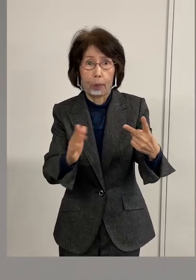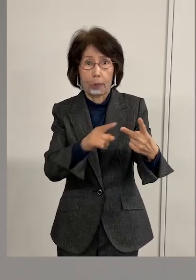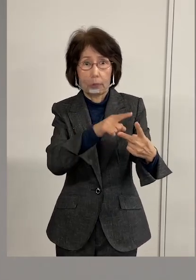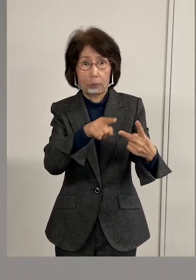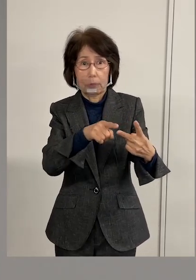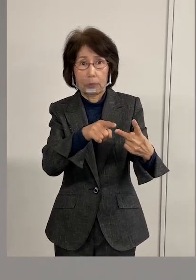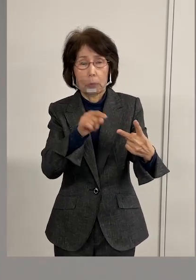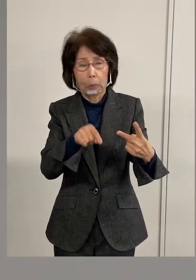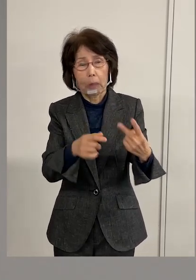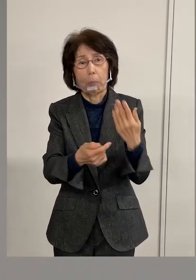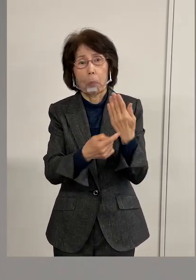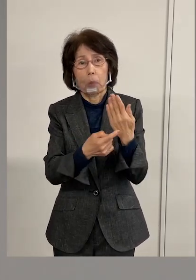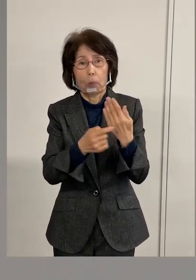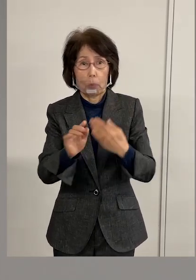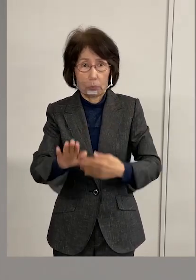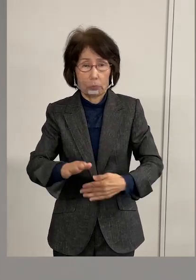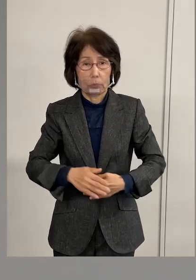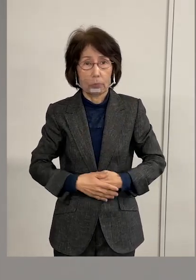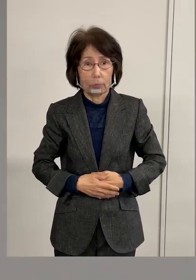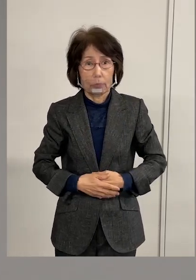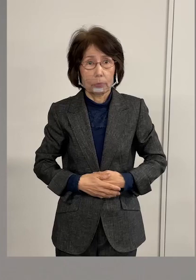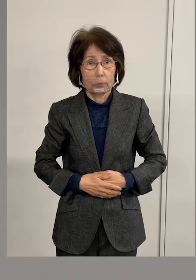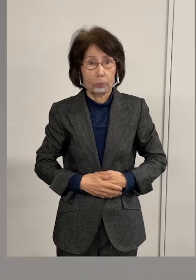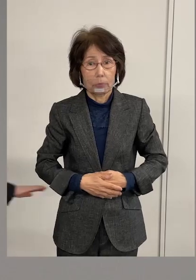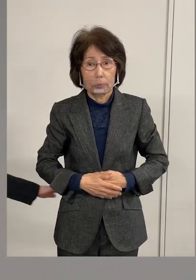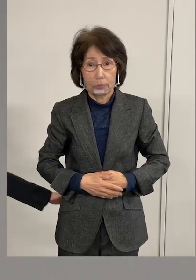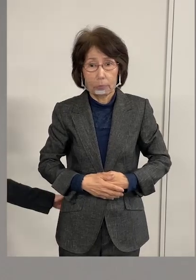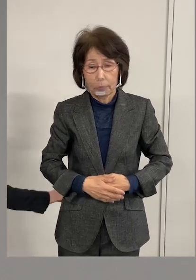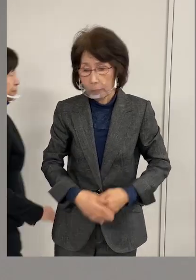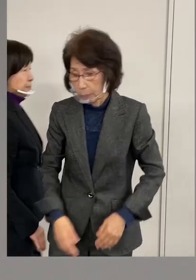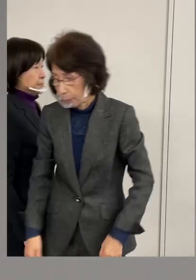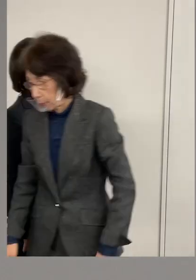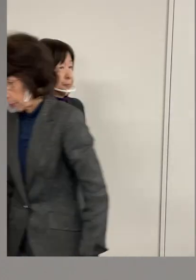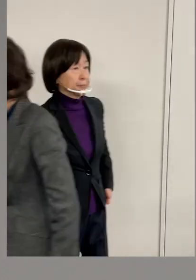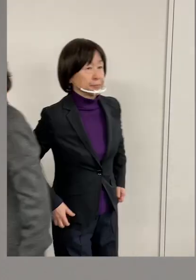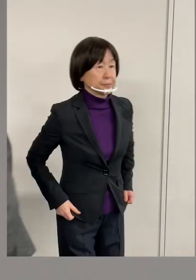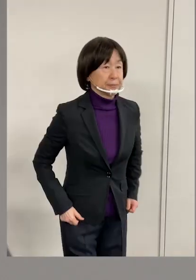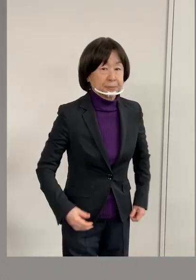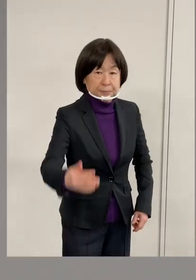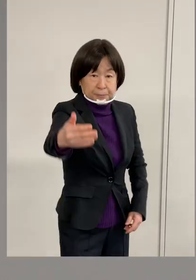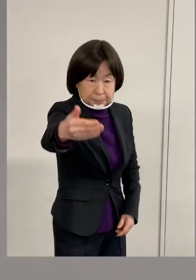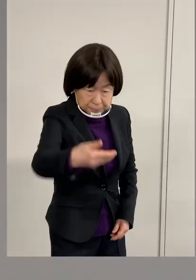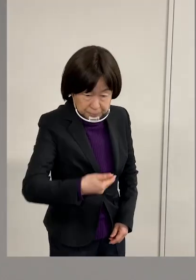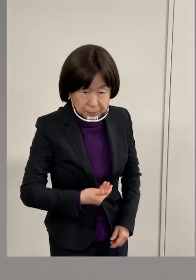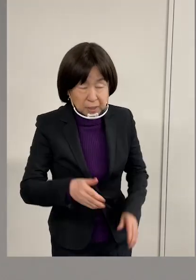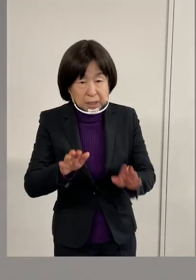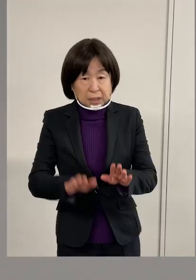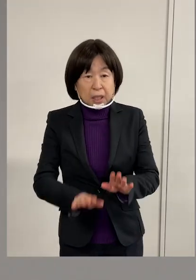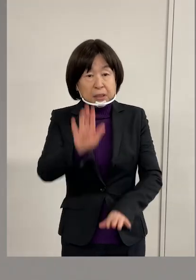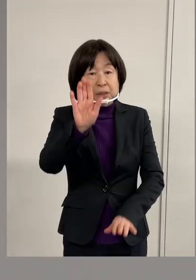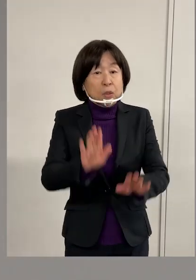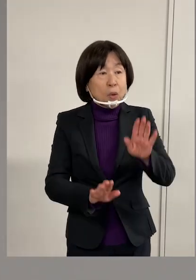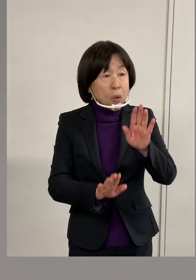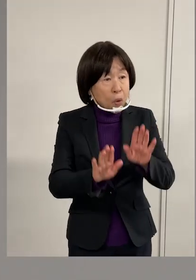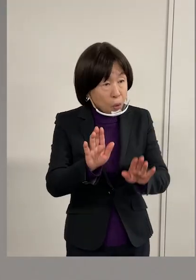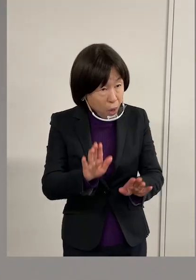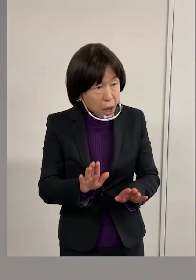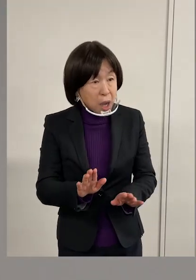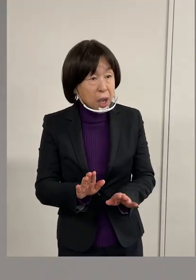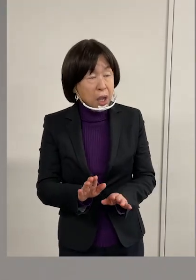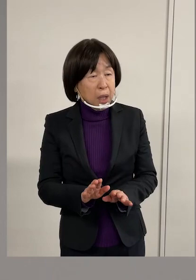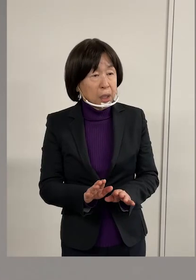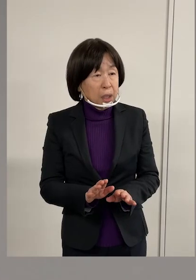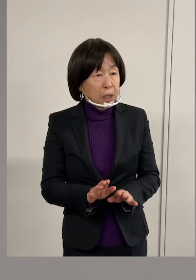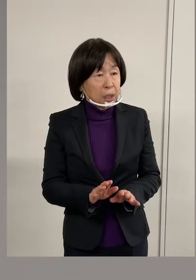います。 まあ、現状では、だから、用地確保云々よりも、もうみなしの活用の方にシフトし